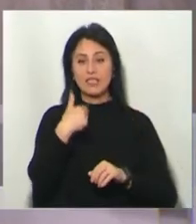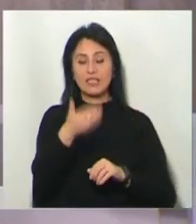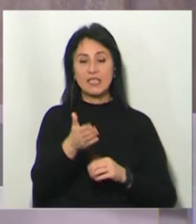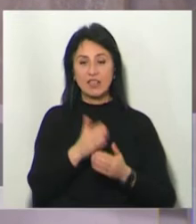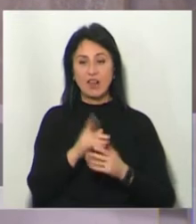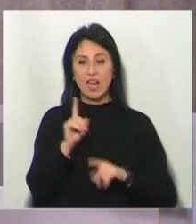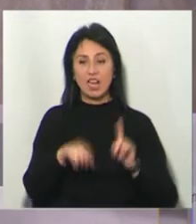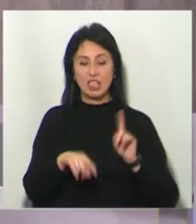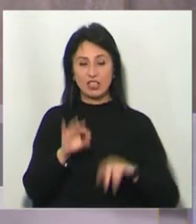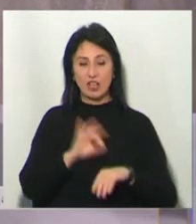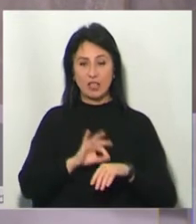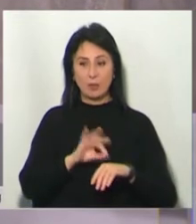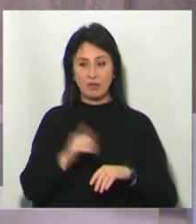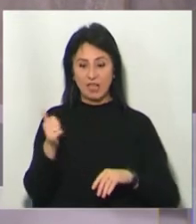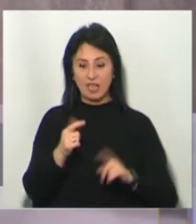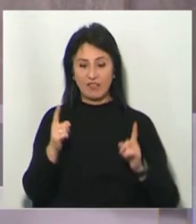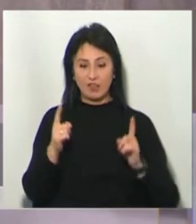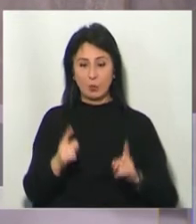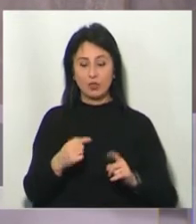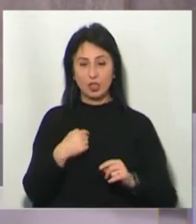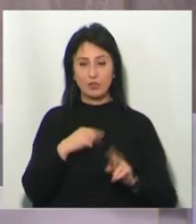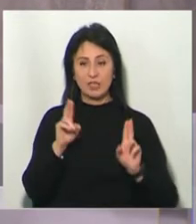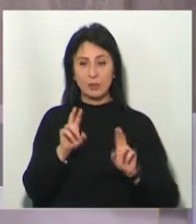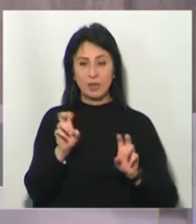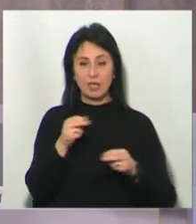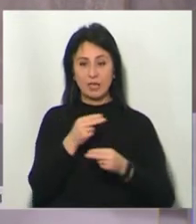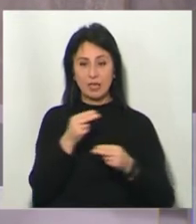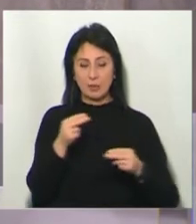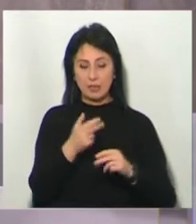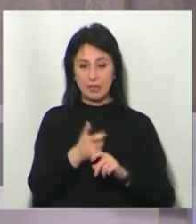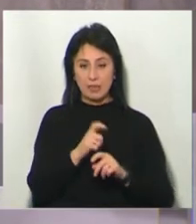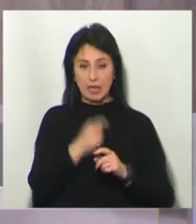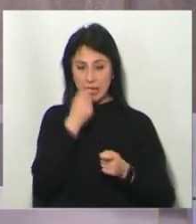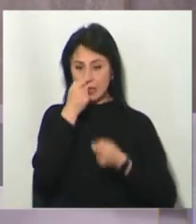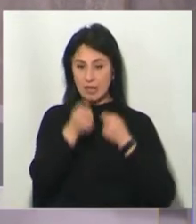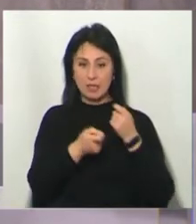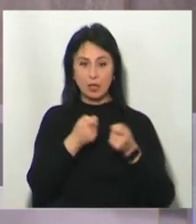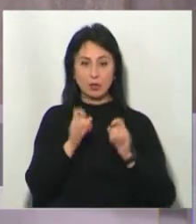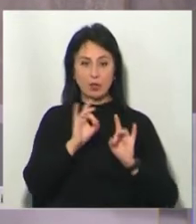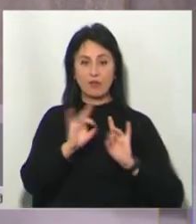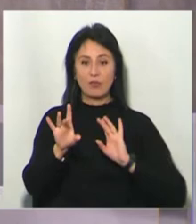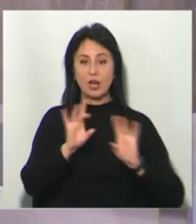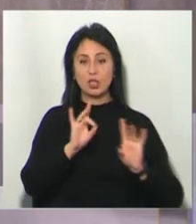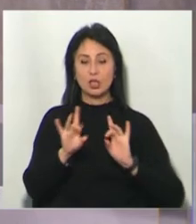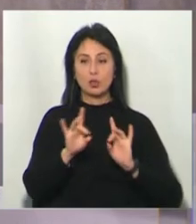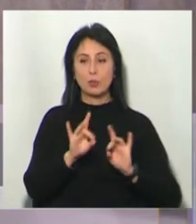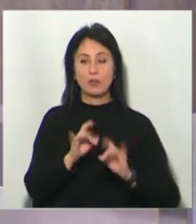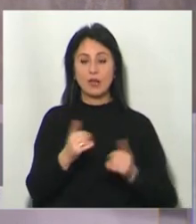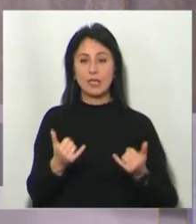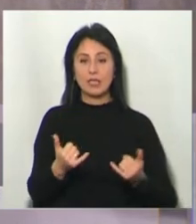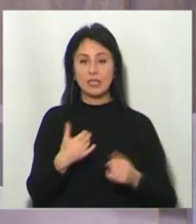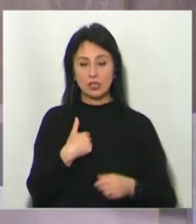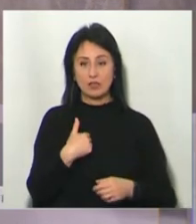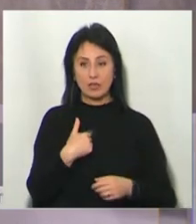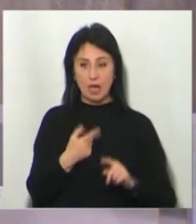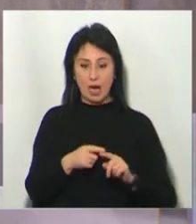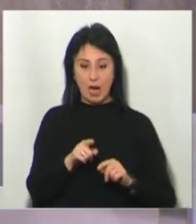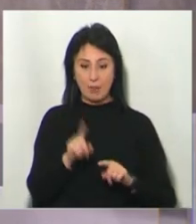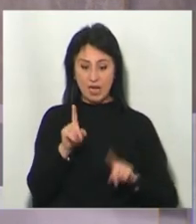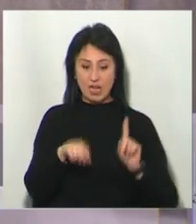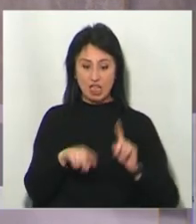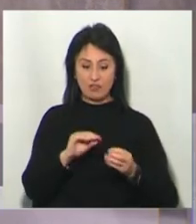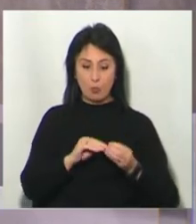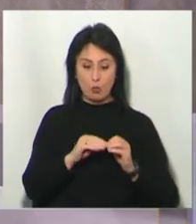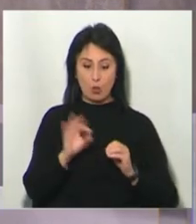გვაქვს იშვიათ დაავადება და კვირეული და როგორც წესი ჩვენ ამ თემებს ძალიან დეტალურად ვაშუქებთ ხოლმე, დღეს ჩვენ აი ამ